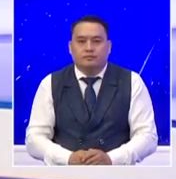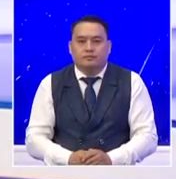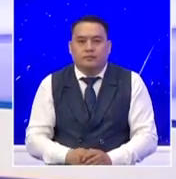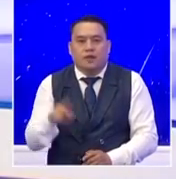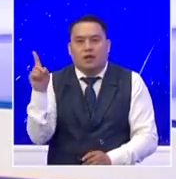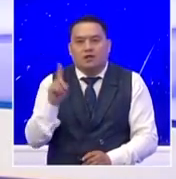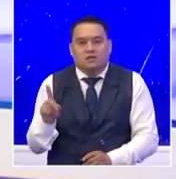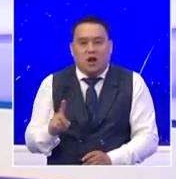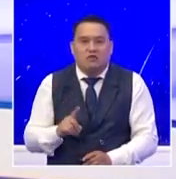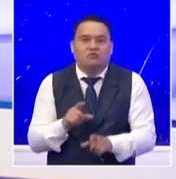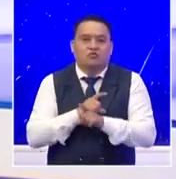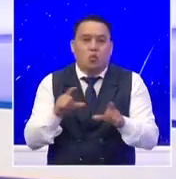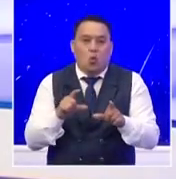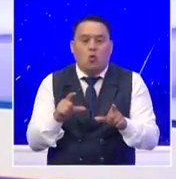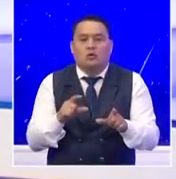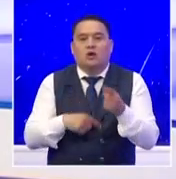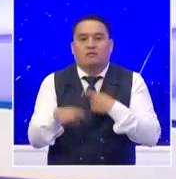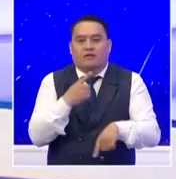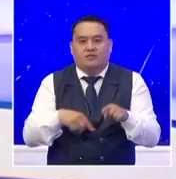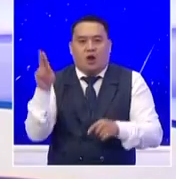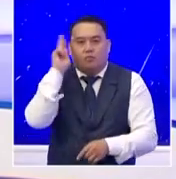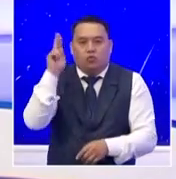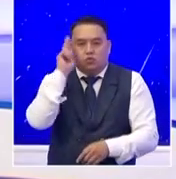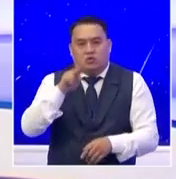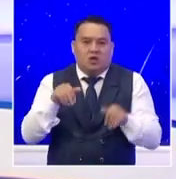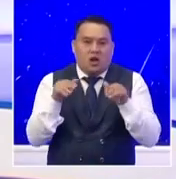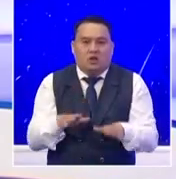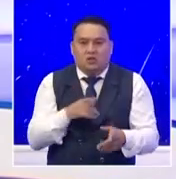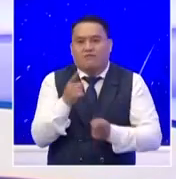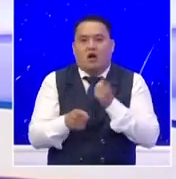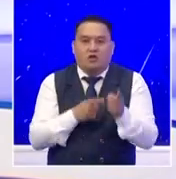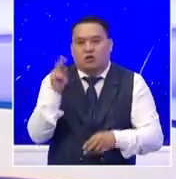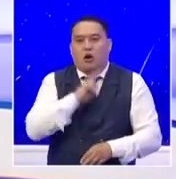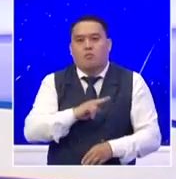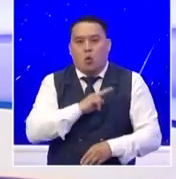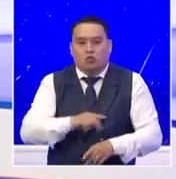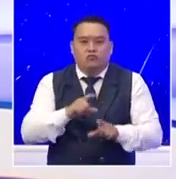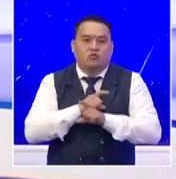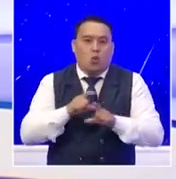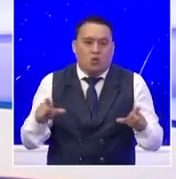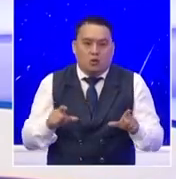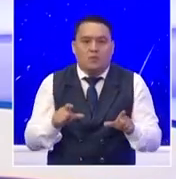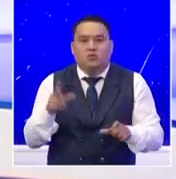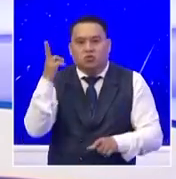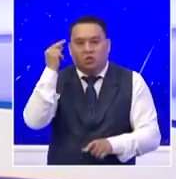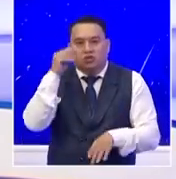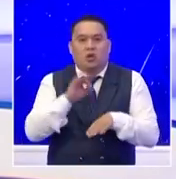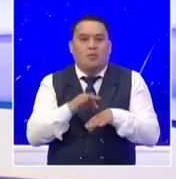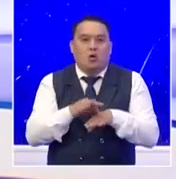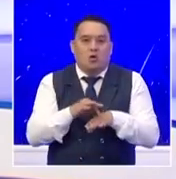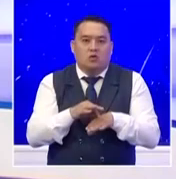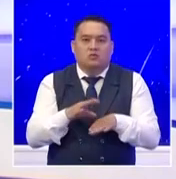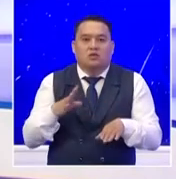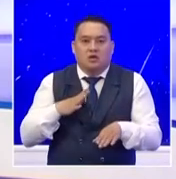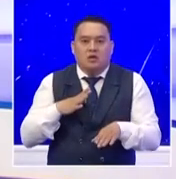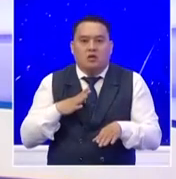В Израиле школьники возвращаются за парты. Власти приняли решение возобновить работу большинства школ, поскольку число заболевших